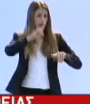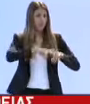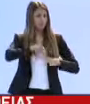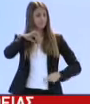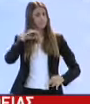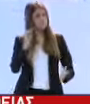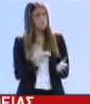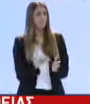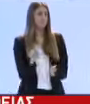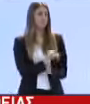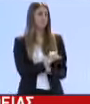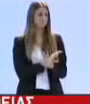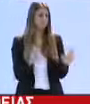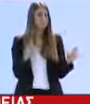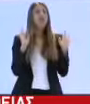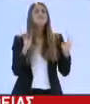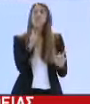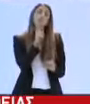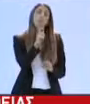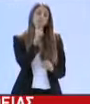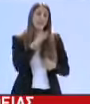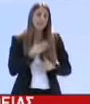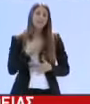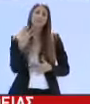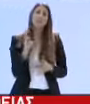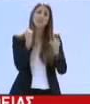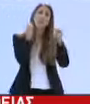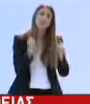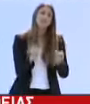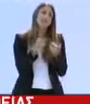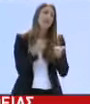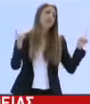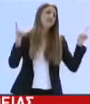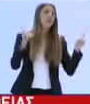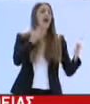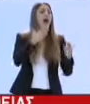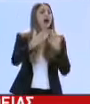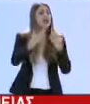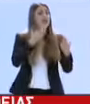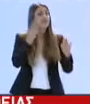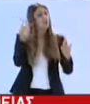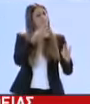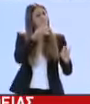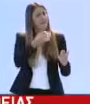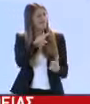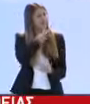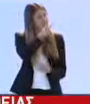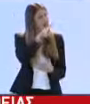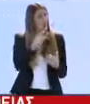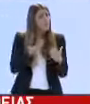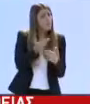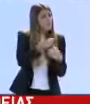ατζέντα. Κάθε πολιτική μας λοιπόν έχει ως θεμέλιο την ελευθερία και την αλληλεγγύη. Και η κυβερνητική μας